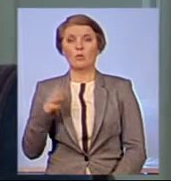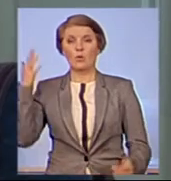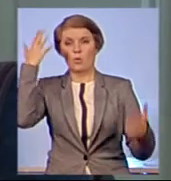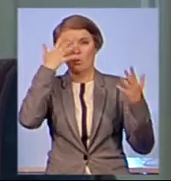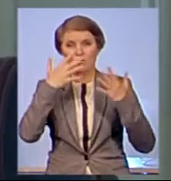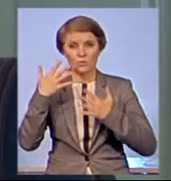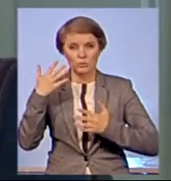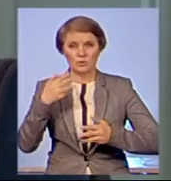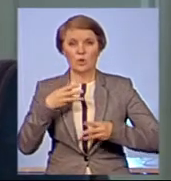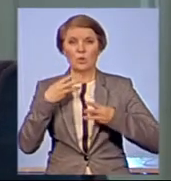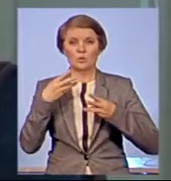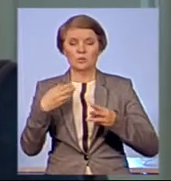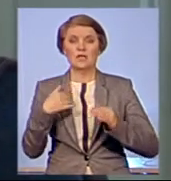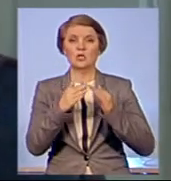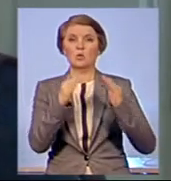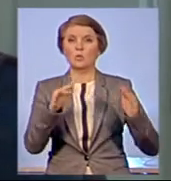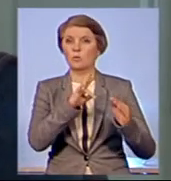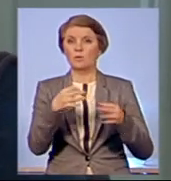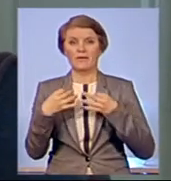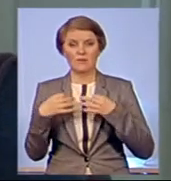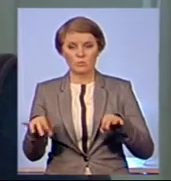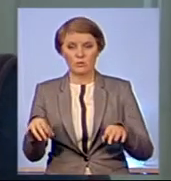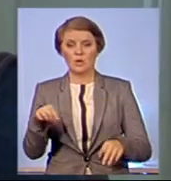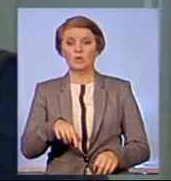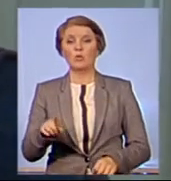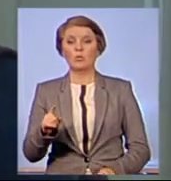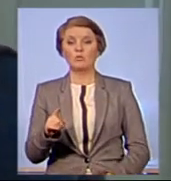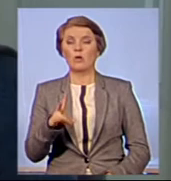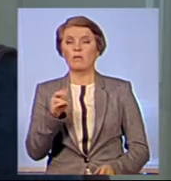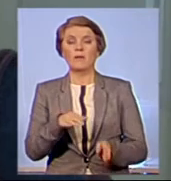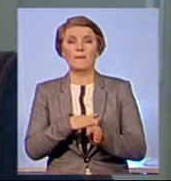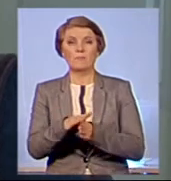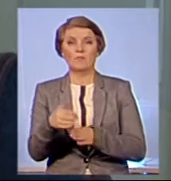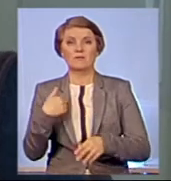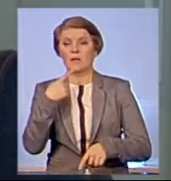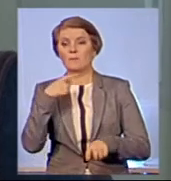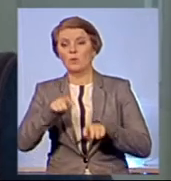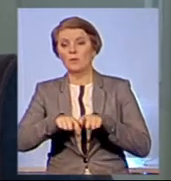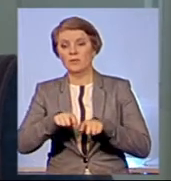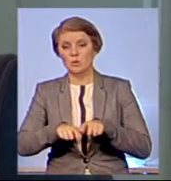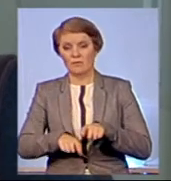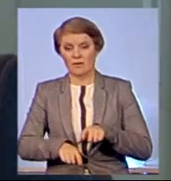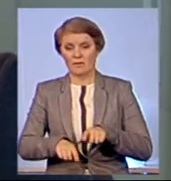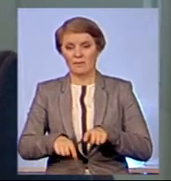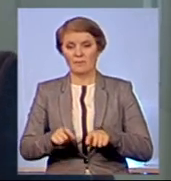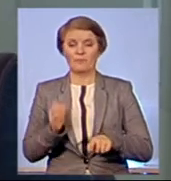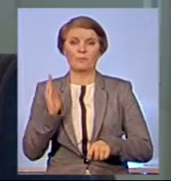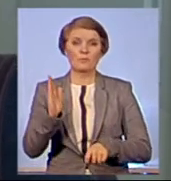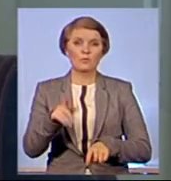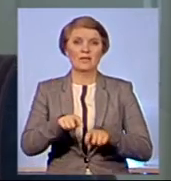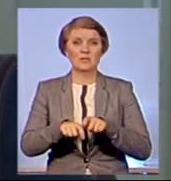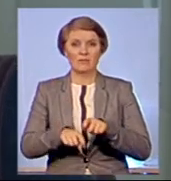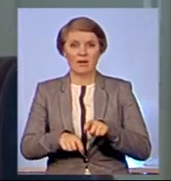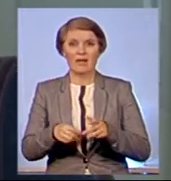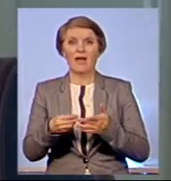і тошнота. Нас додому не відпускають, тому що вони ще не повністю нас протестували. Зараз проходять тестування, сказали, що